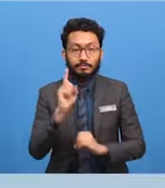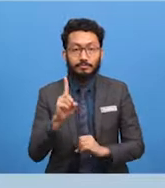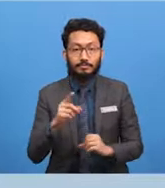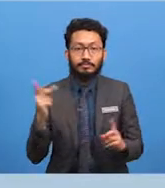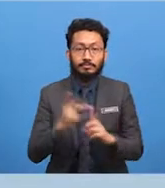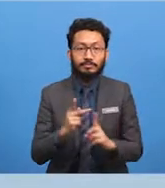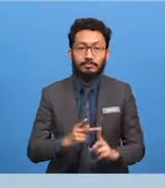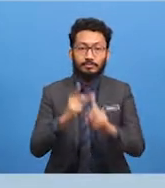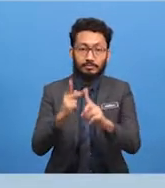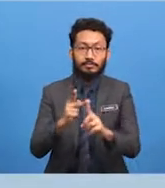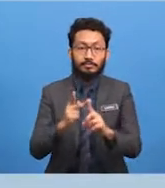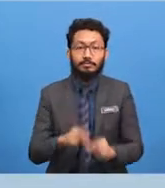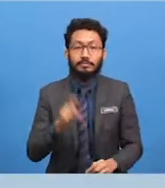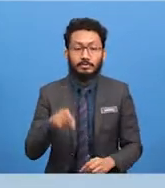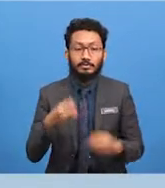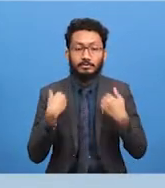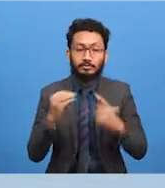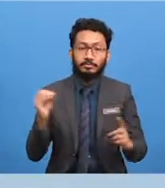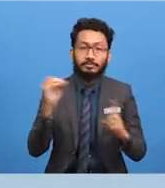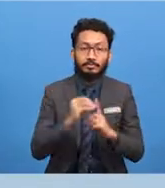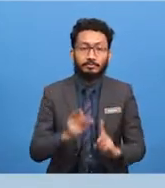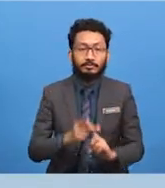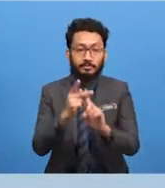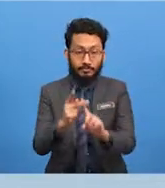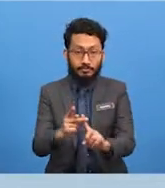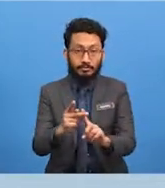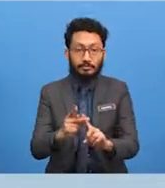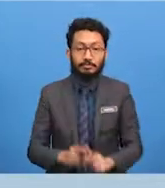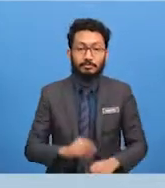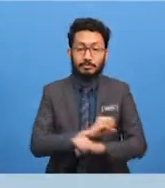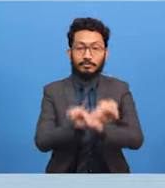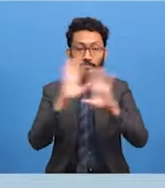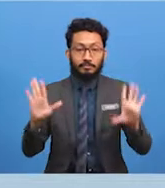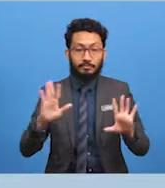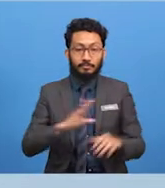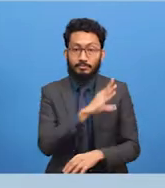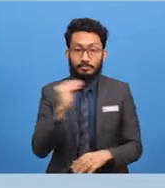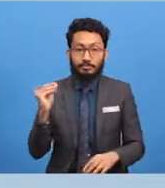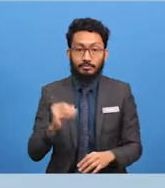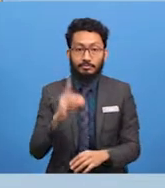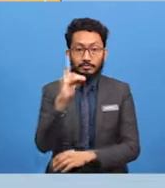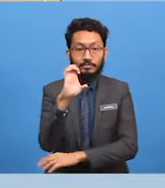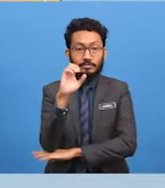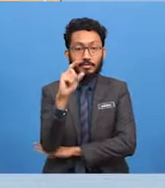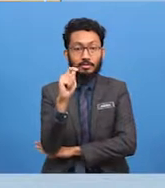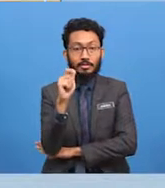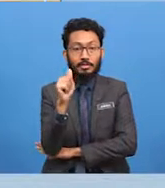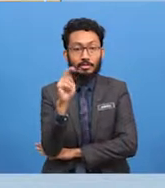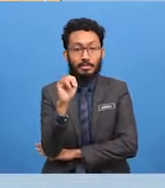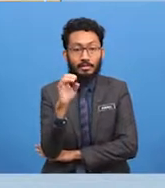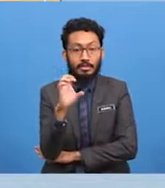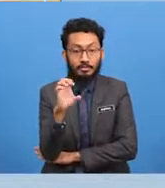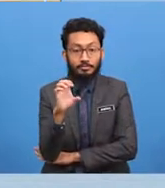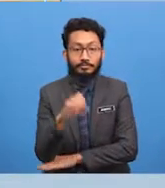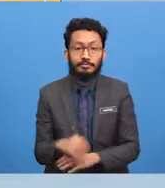Objektif hendaklah khusus atau spesifik, jelas dan terperinci. Yang kedua, boleh